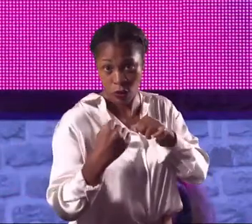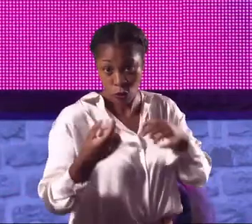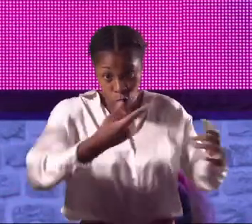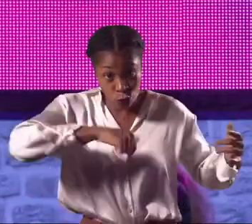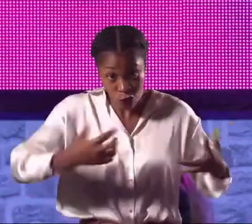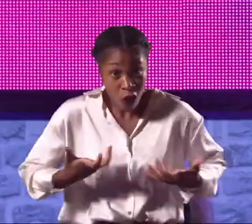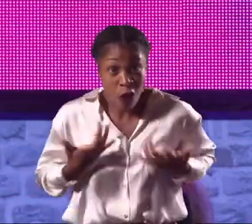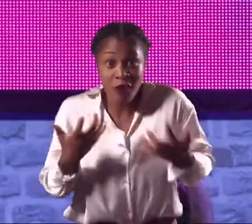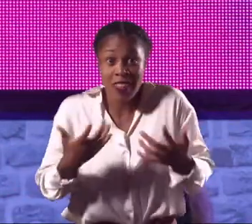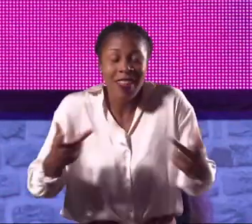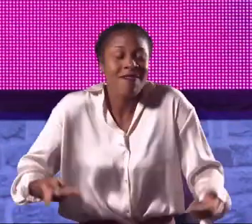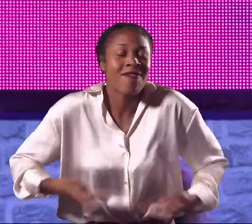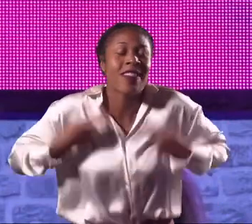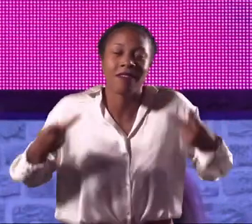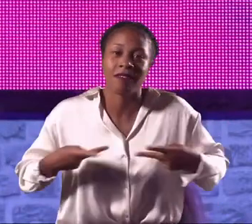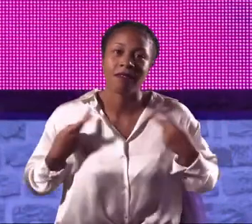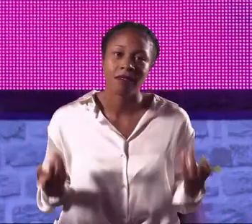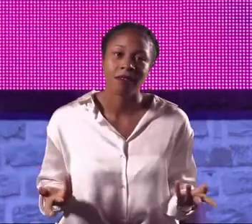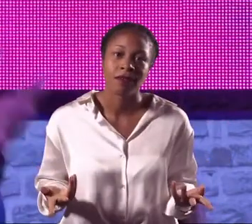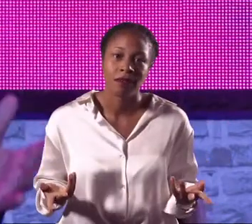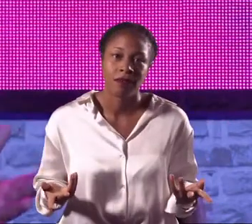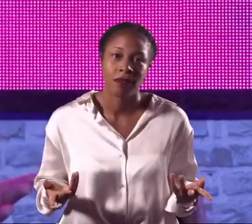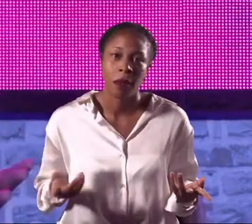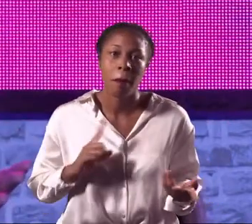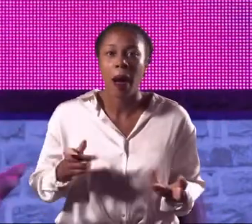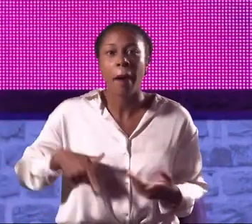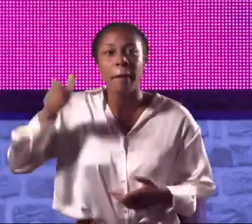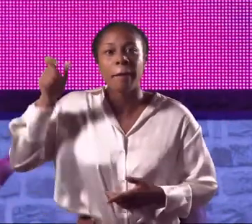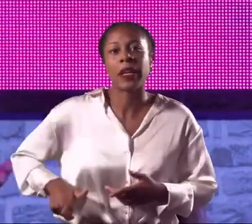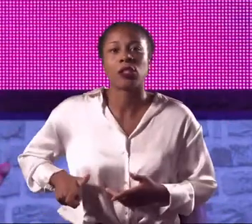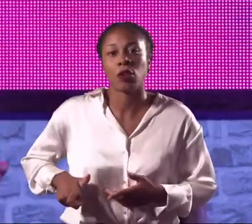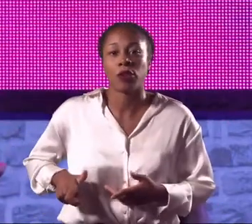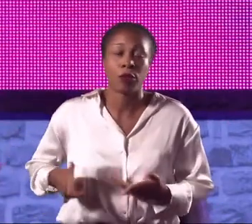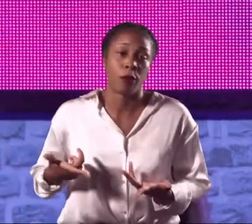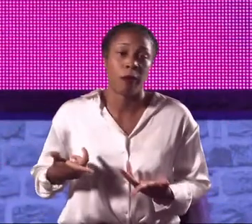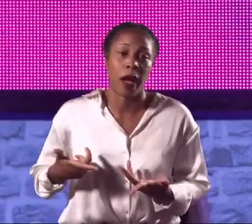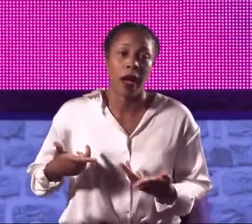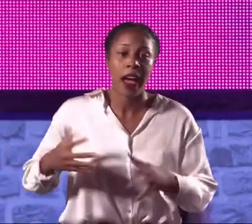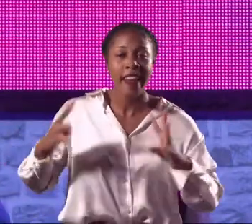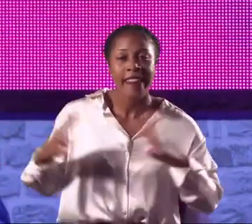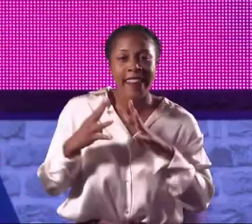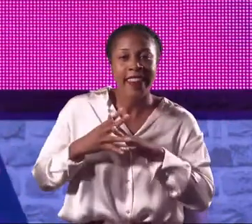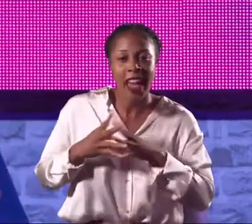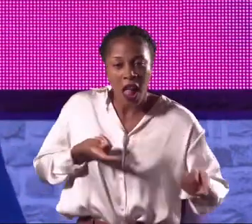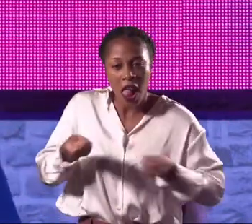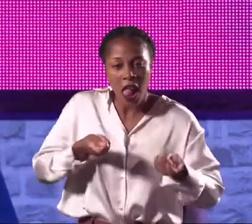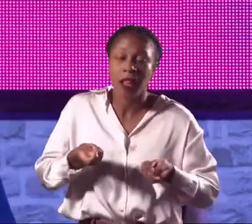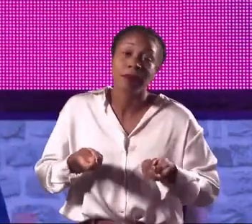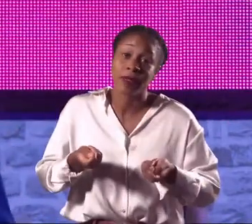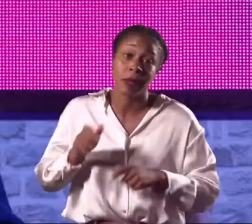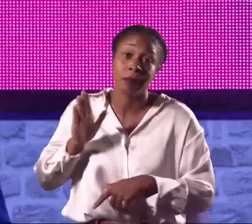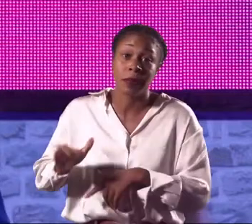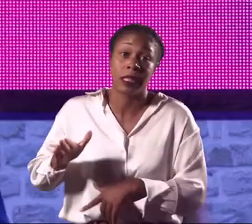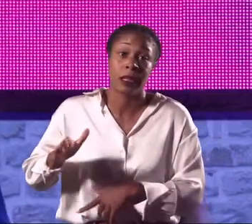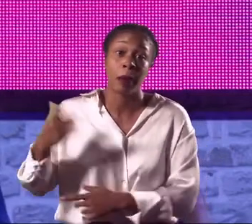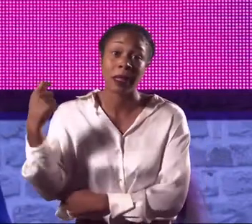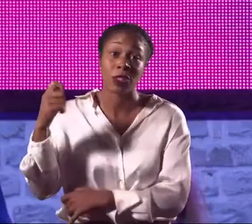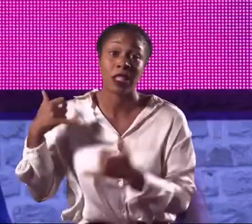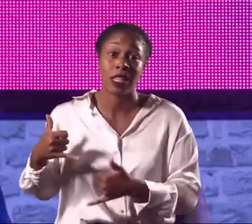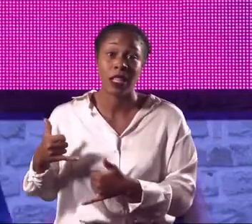nous voulons tous, c'est vivre. Et ne pas répondre à un chef de guerre, notre président, qui lui voudrait bien nous poser cette question, vivre ou